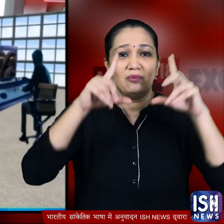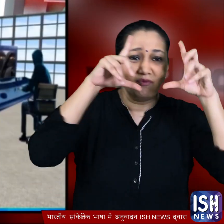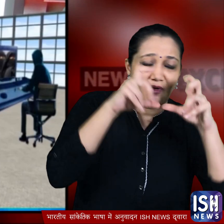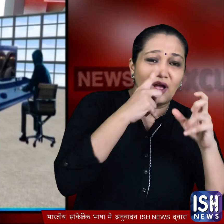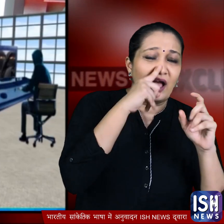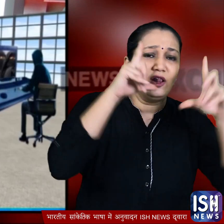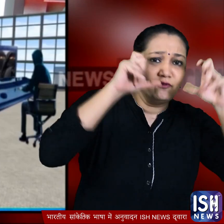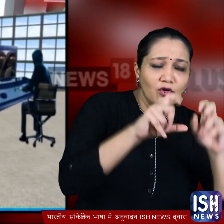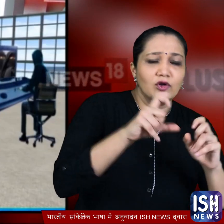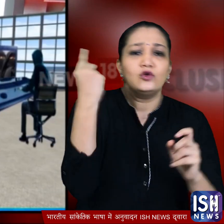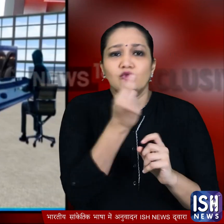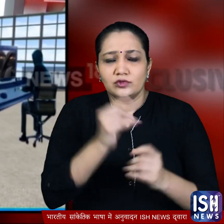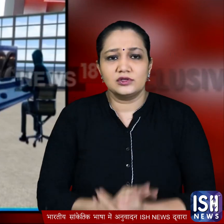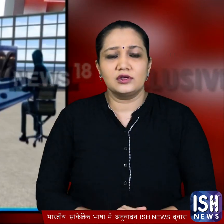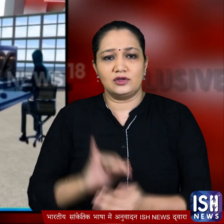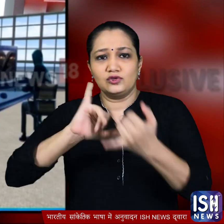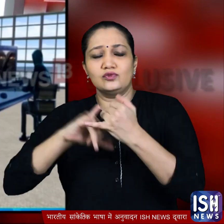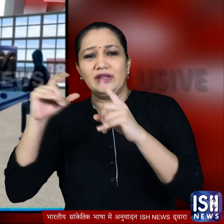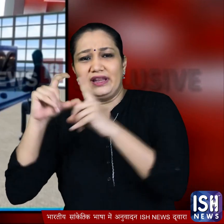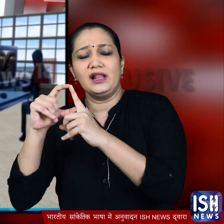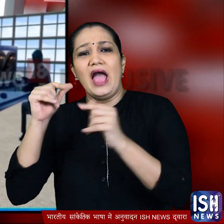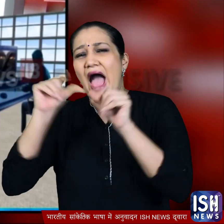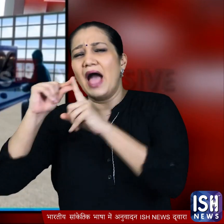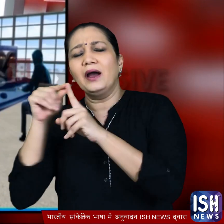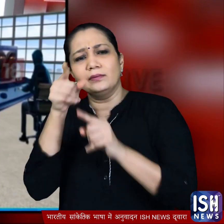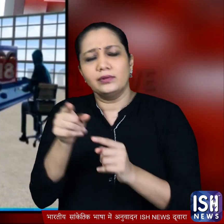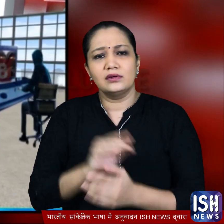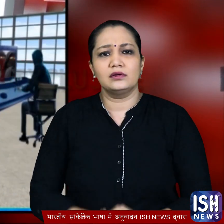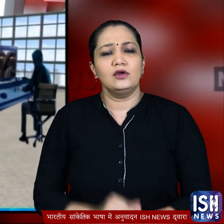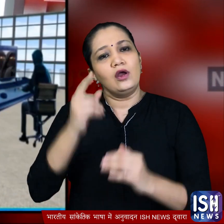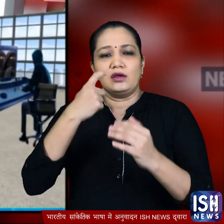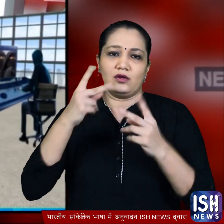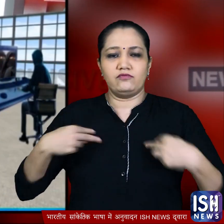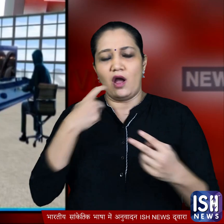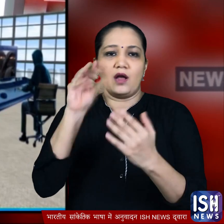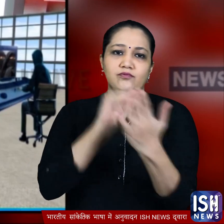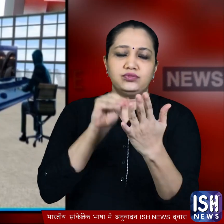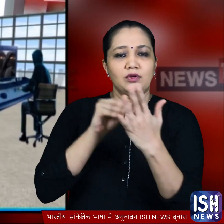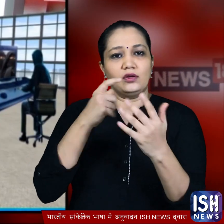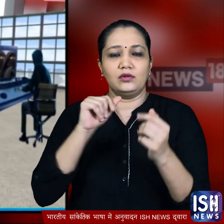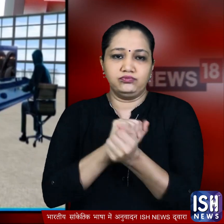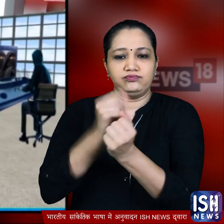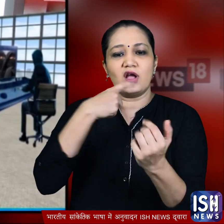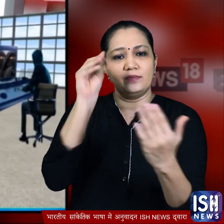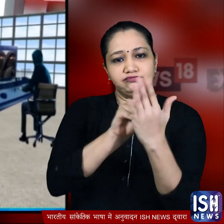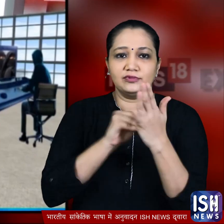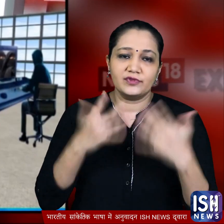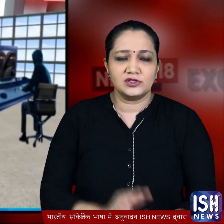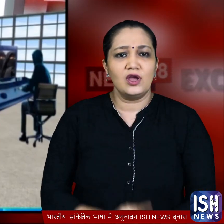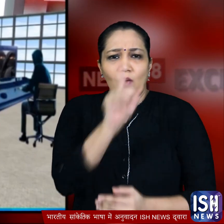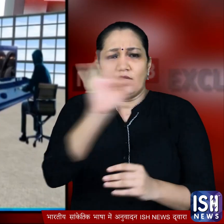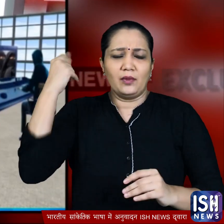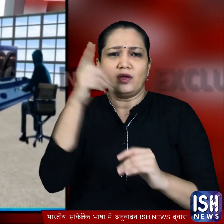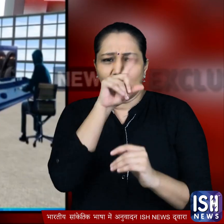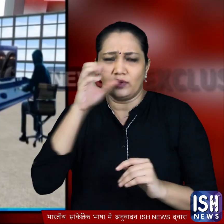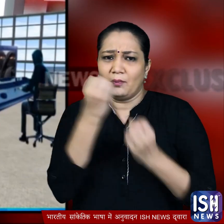की तस्वीरों का इस्तेमाल करने वाले सुल्ली डील ऐप के खिलाफ केस दर्ज कर पुलिस ने जांच शुरू कर दी। असल में पिछले हफ्ते कई